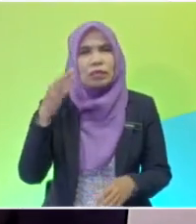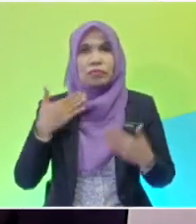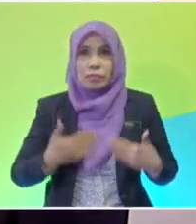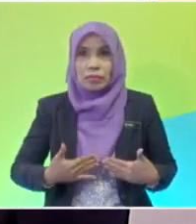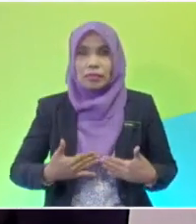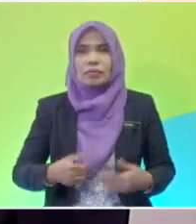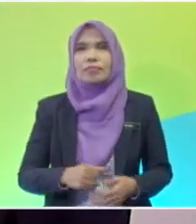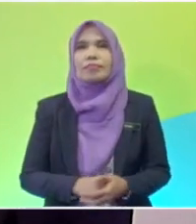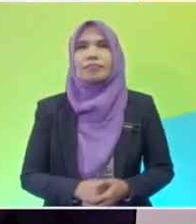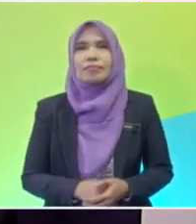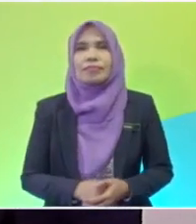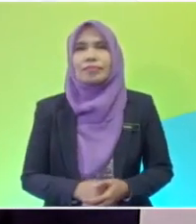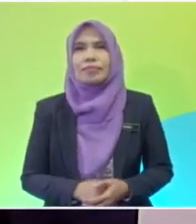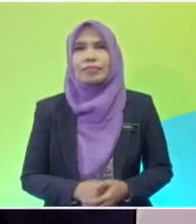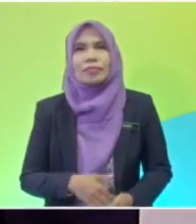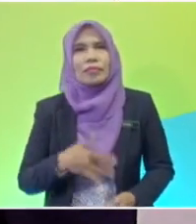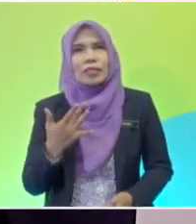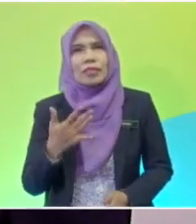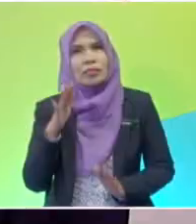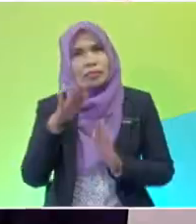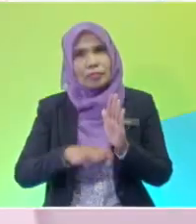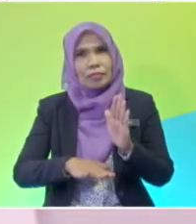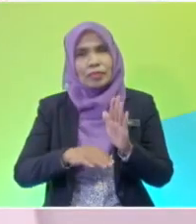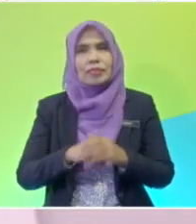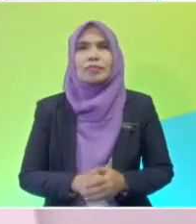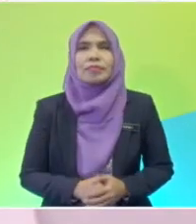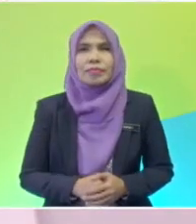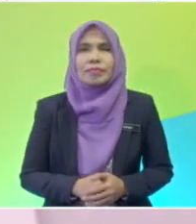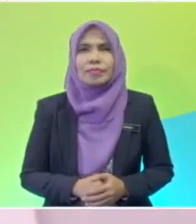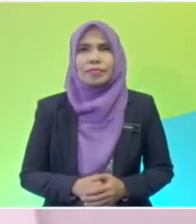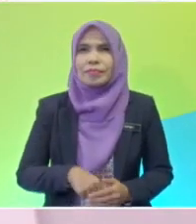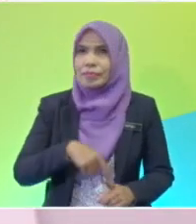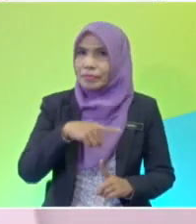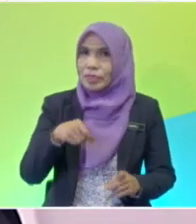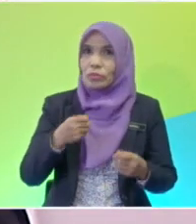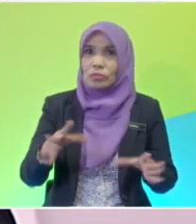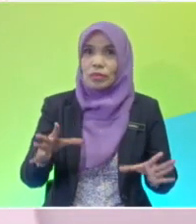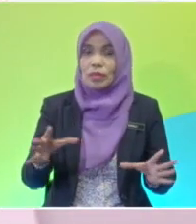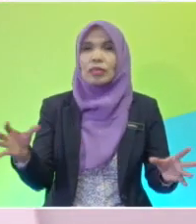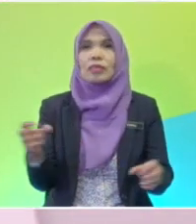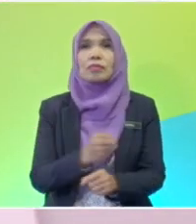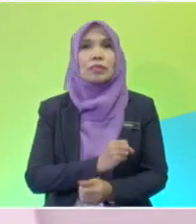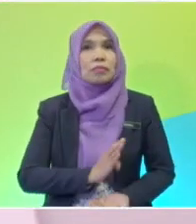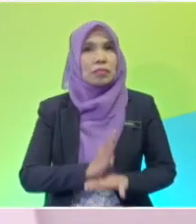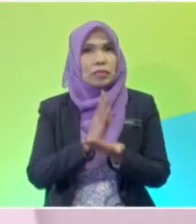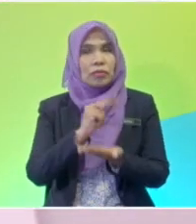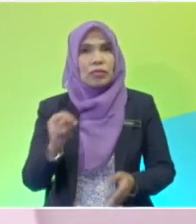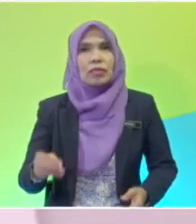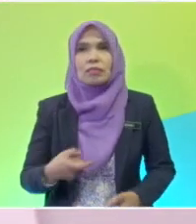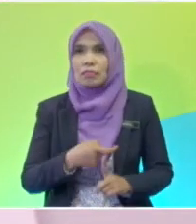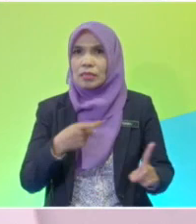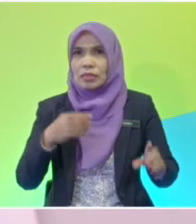dia rasa kekurangan tetapi apabila dia dapat bantuan daripada paham dengan